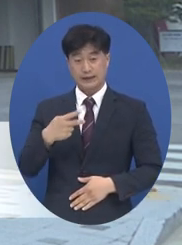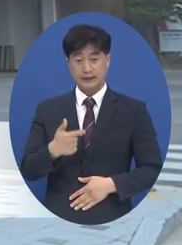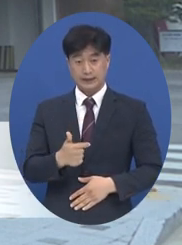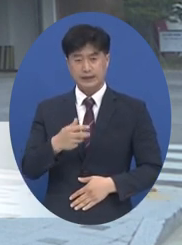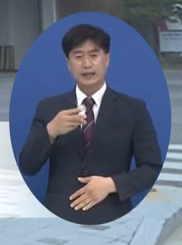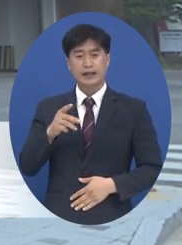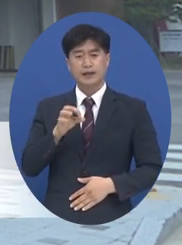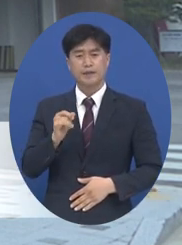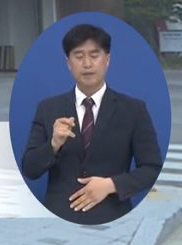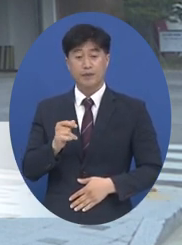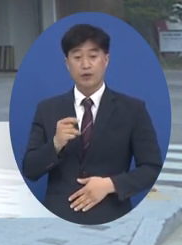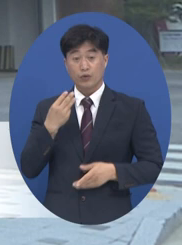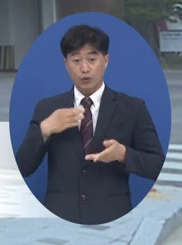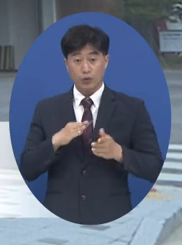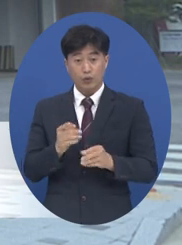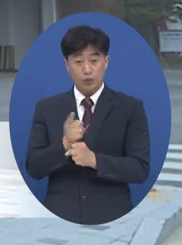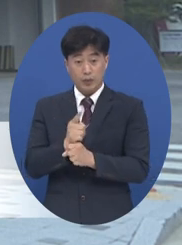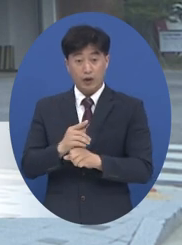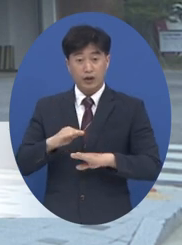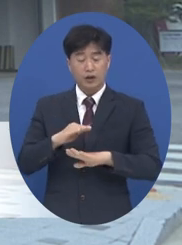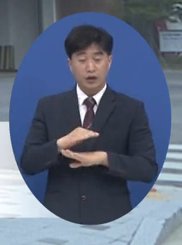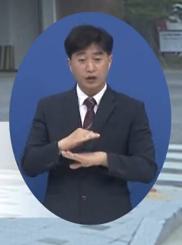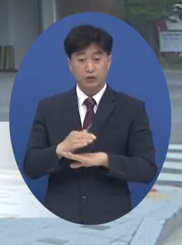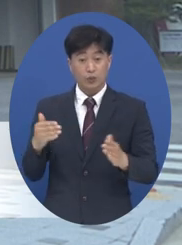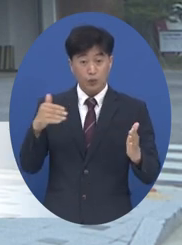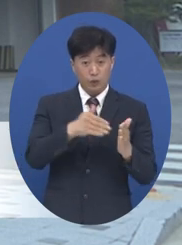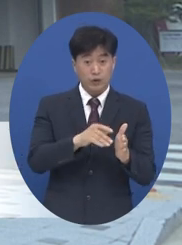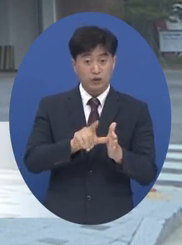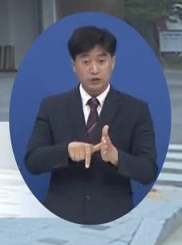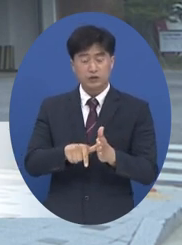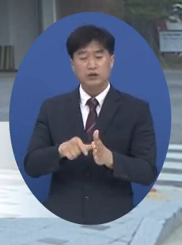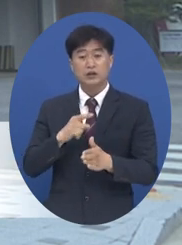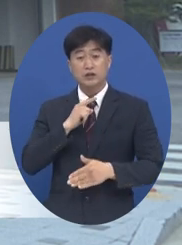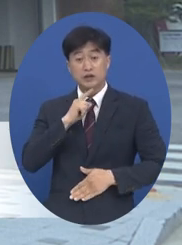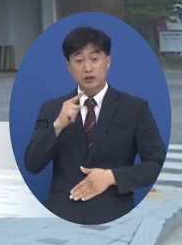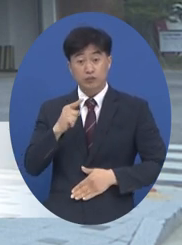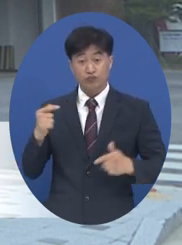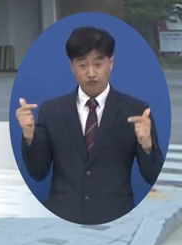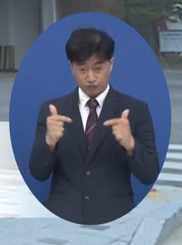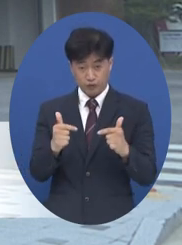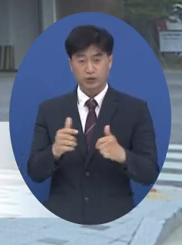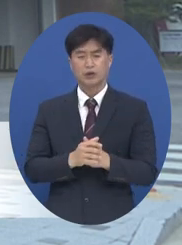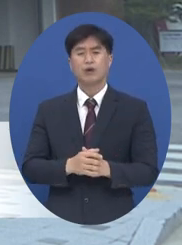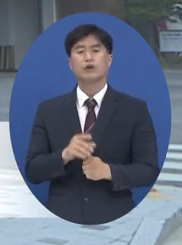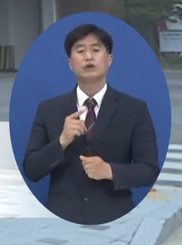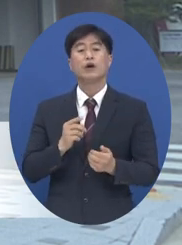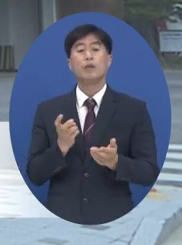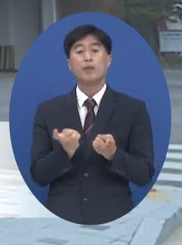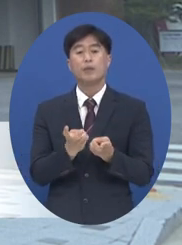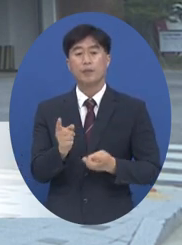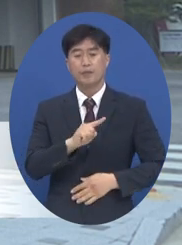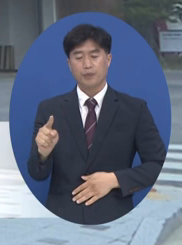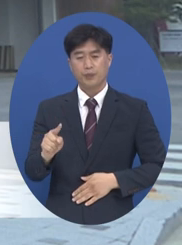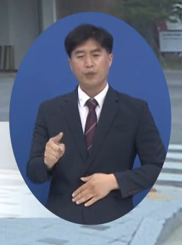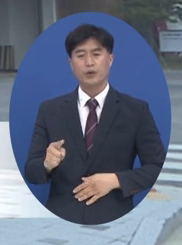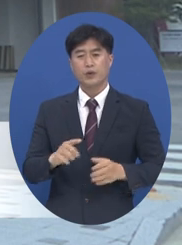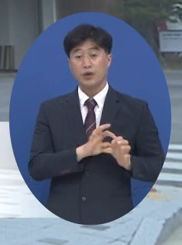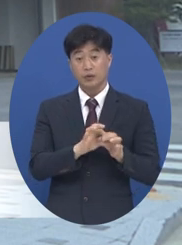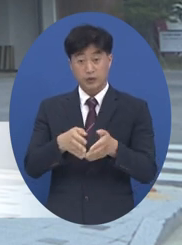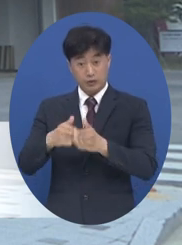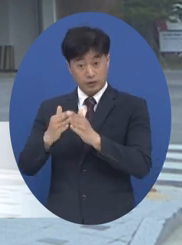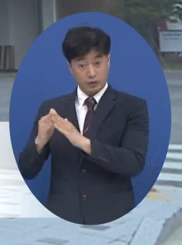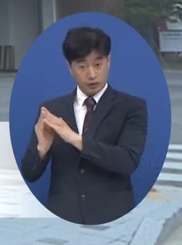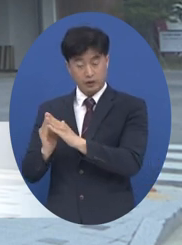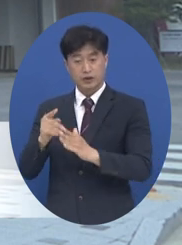도착 시간이 평균 1분 단축 되는데요 그 비결은 재난 사각지대를 줄이기 위해 꾸준히 설치하고 있는 119 안전센터